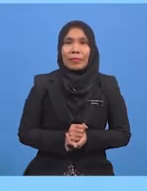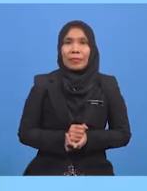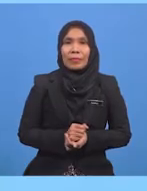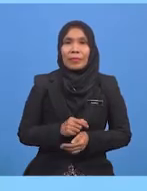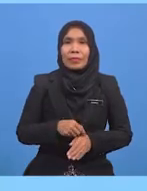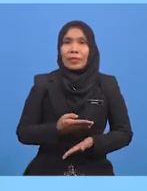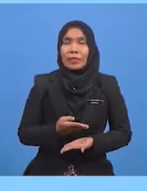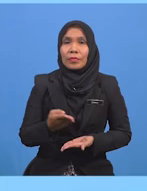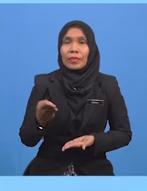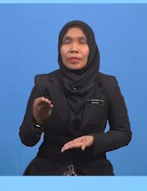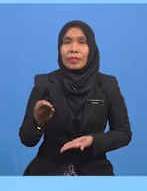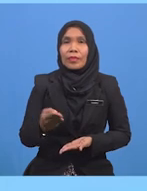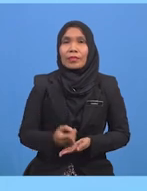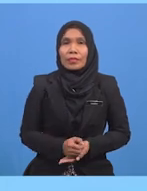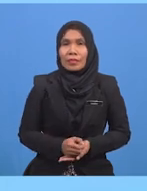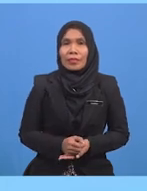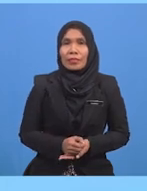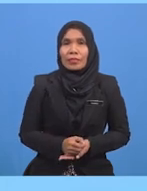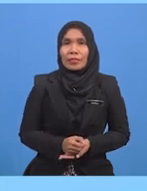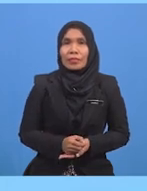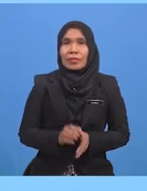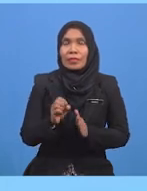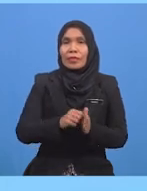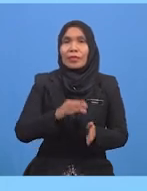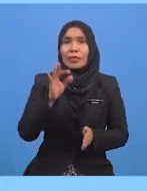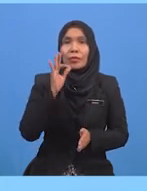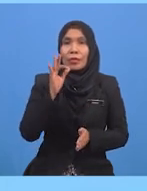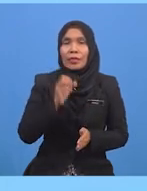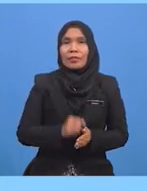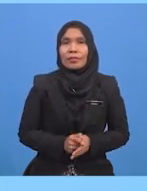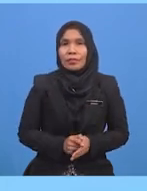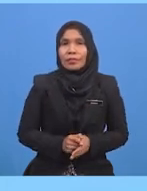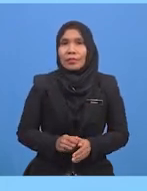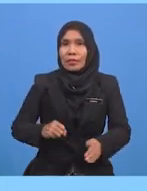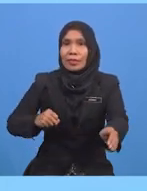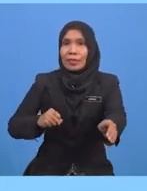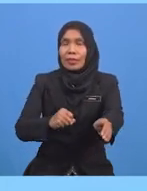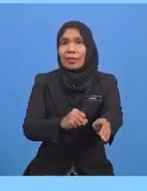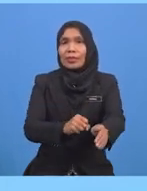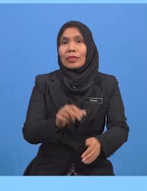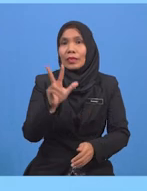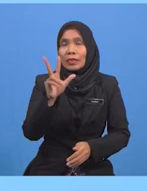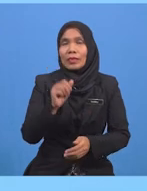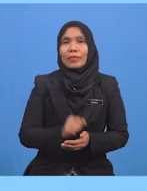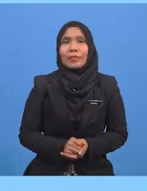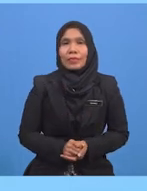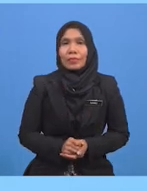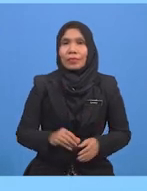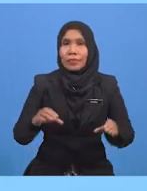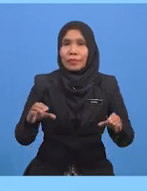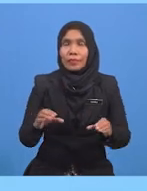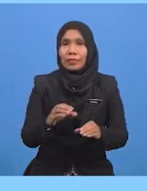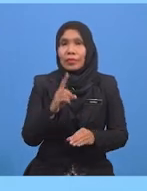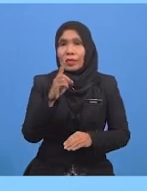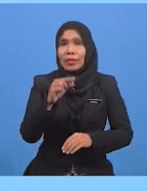Diberi sebuah segitiga ABC. Buat satu garis yang akan